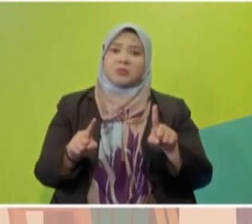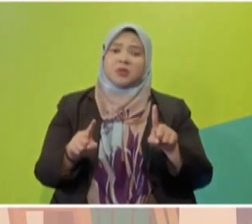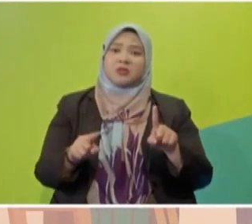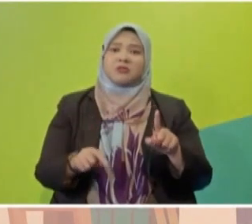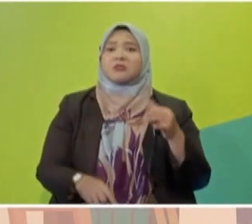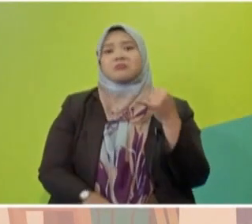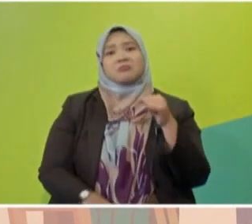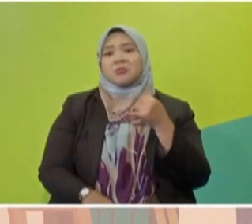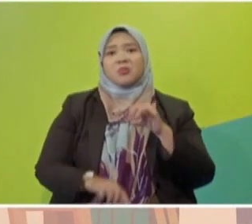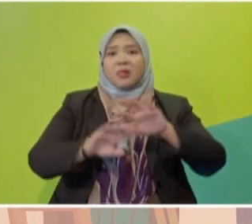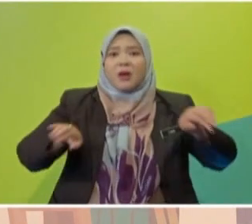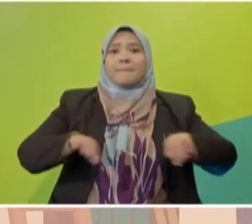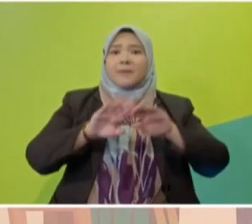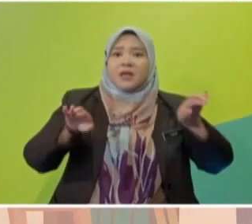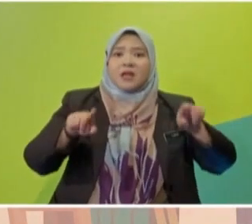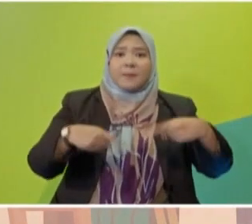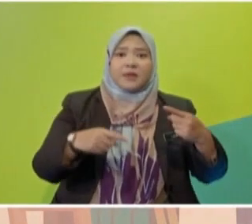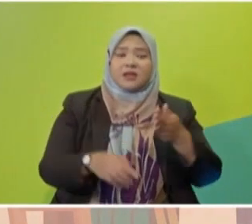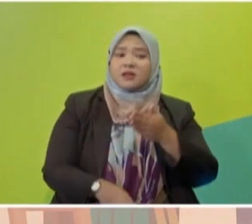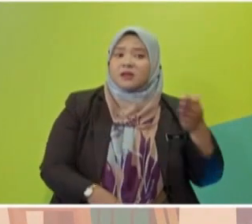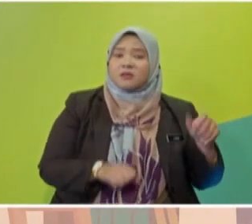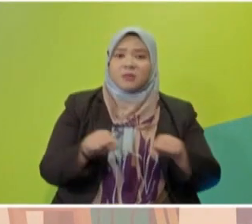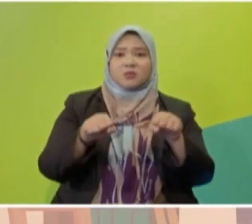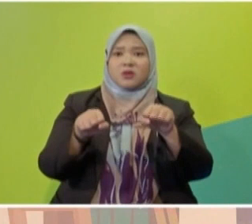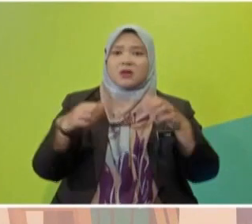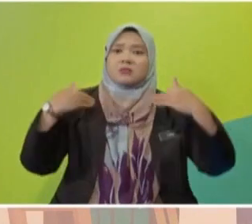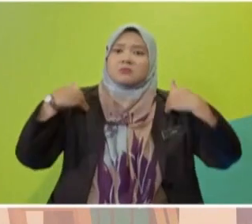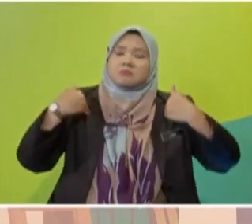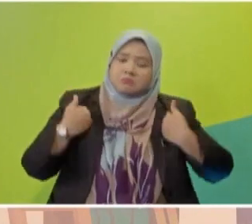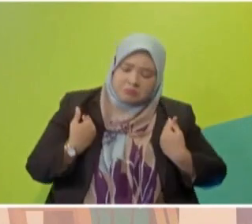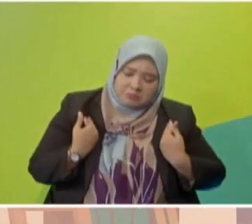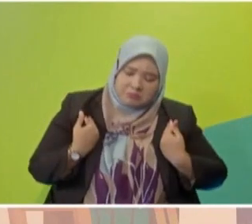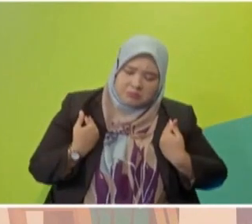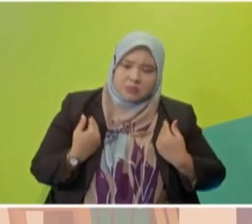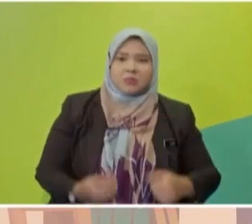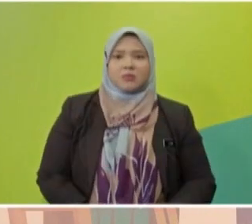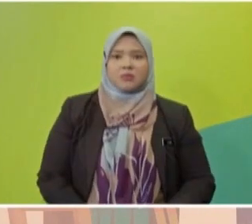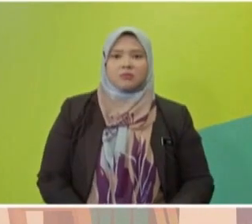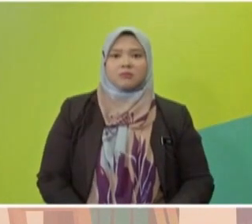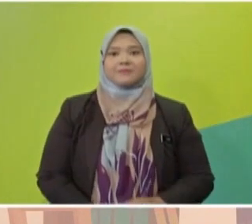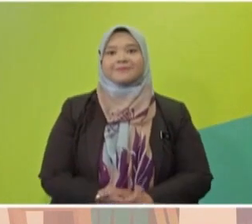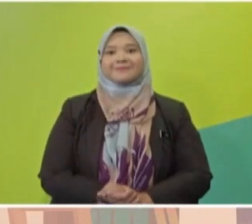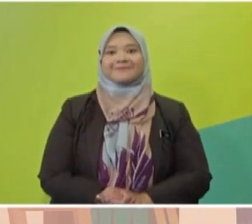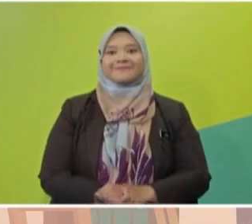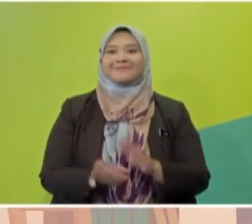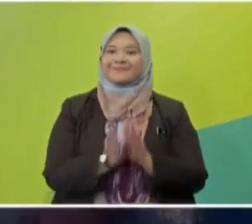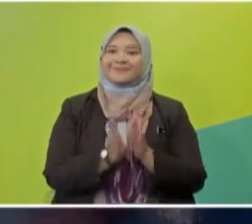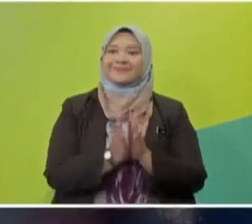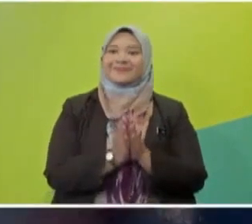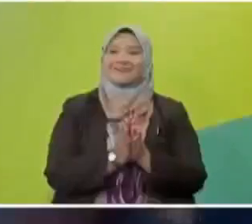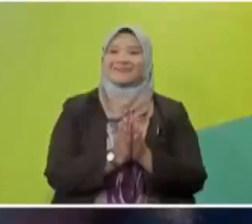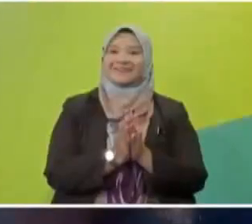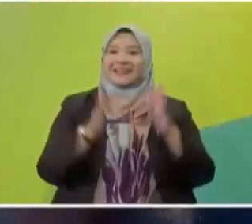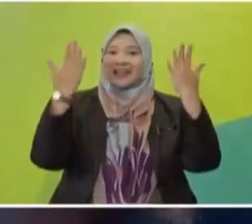kepenatan. Aku tentu akan mati lemas di sini, keluh semut. Ha, hebat!